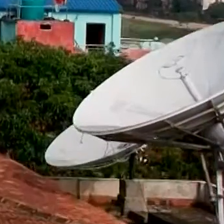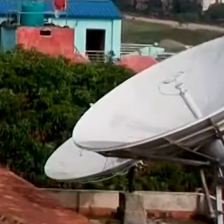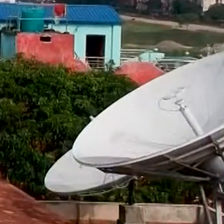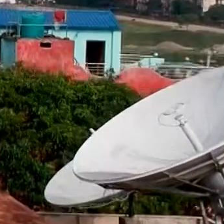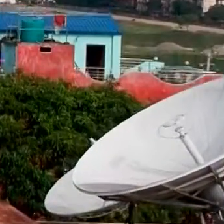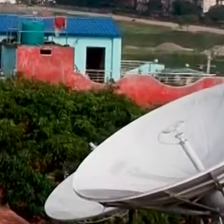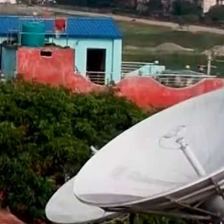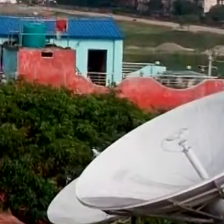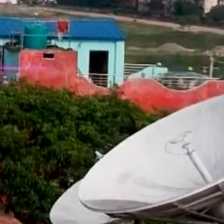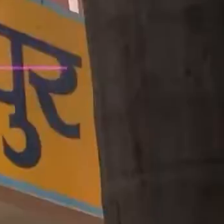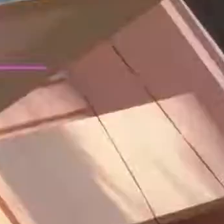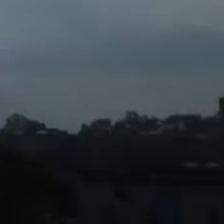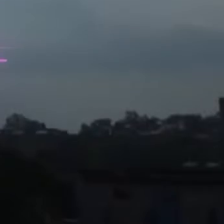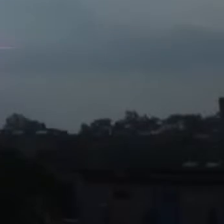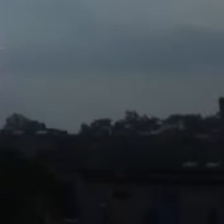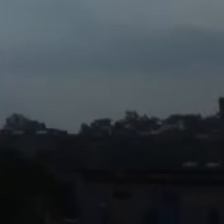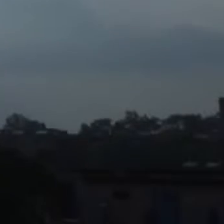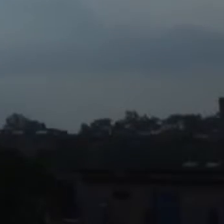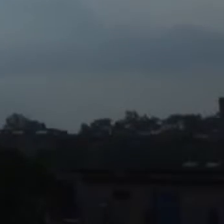राष्ट्रिय संचारको मेरुदण्ड,